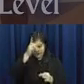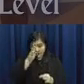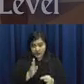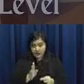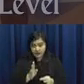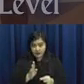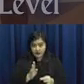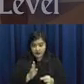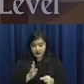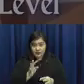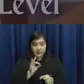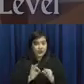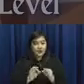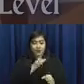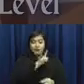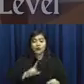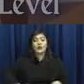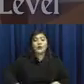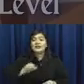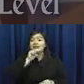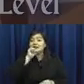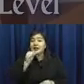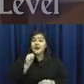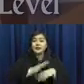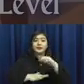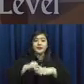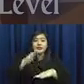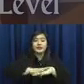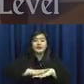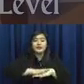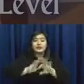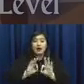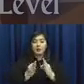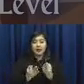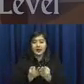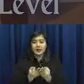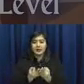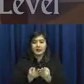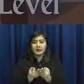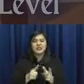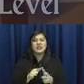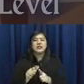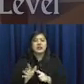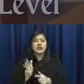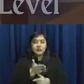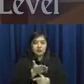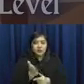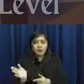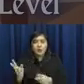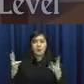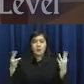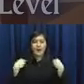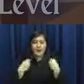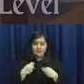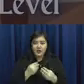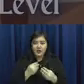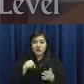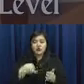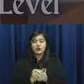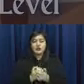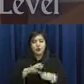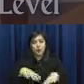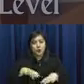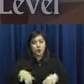na lang ang Diyos ang magtaguyod ng tahanan. Sabi ng Biblia, they labor in vain that build it. Lahat